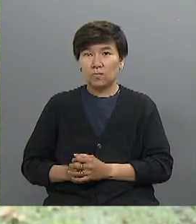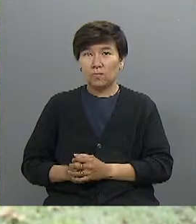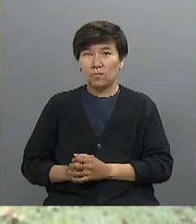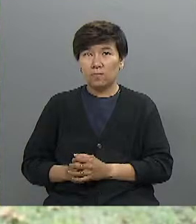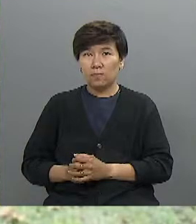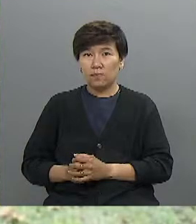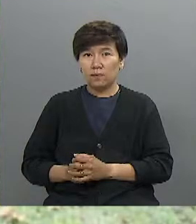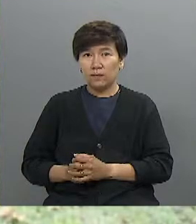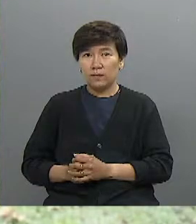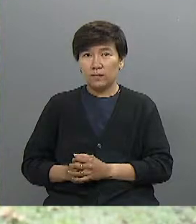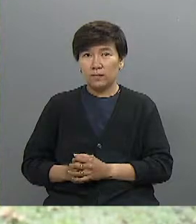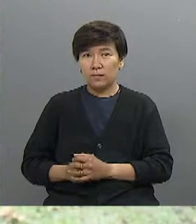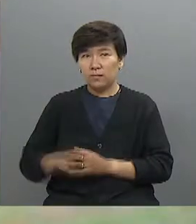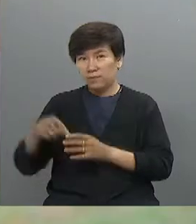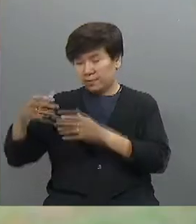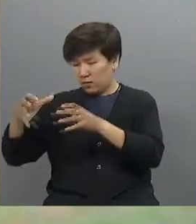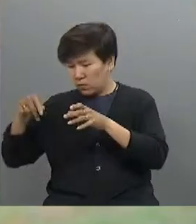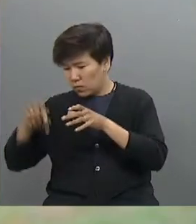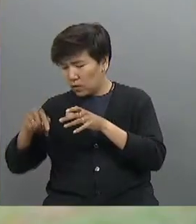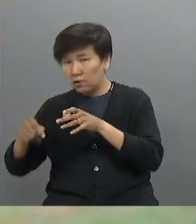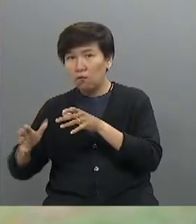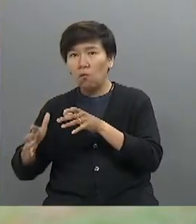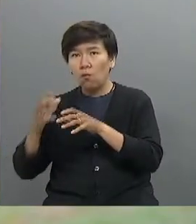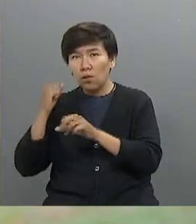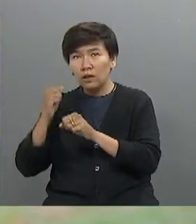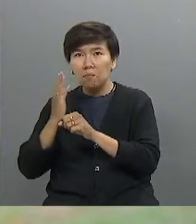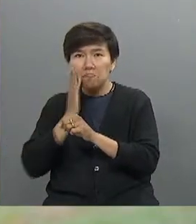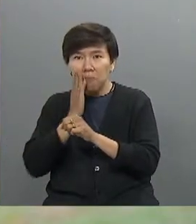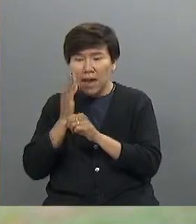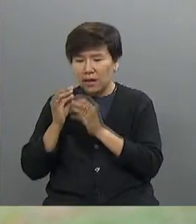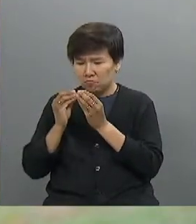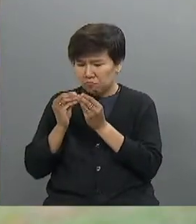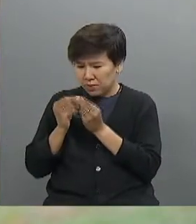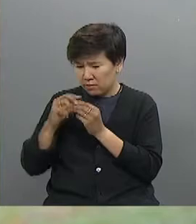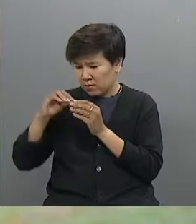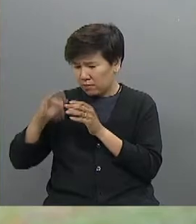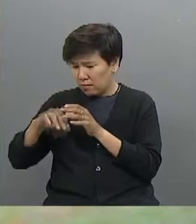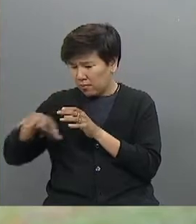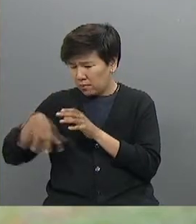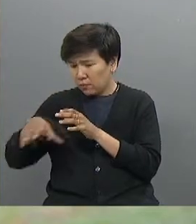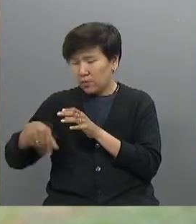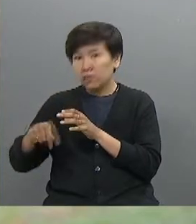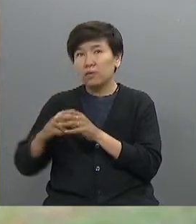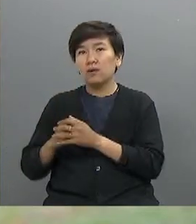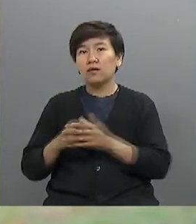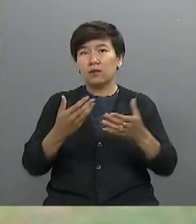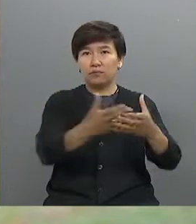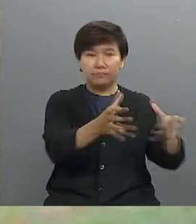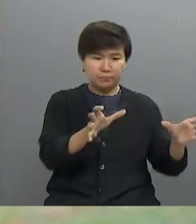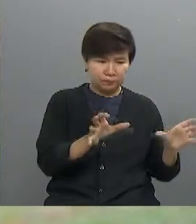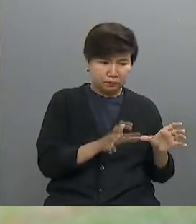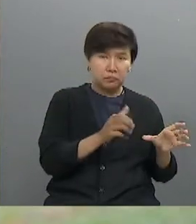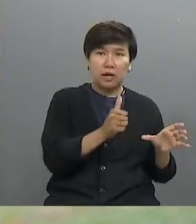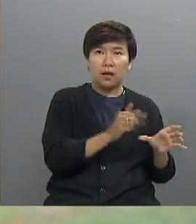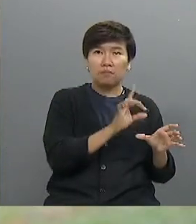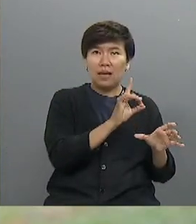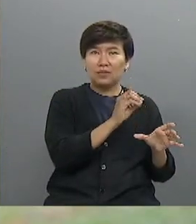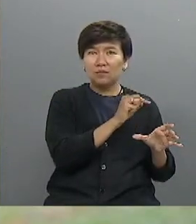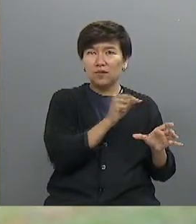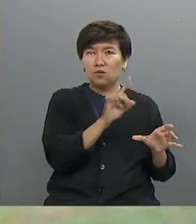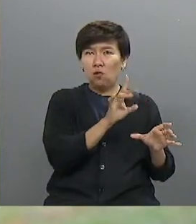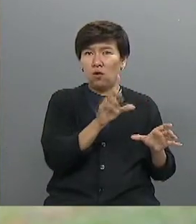สากูก็เยอะถ้าเรามาบดเลี้ยงในกะละมังก็ได้ประมาณ 80ถึง 120กะละมังCareerแล้ว